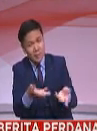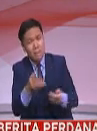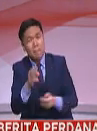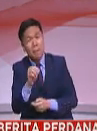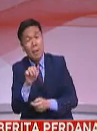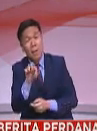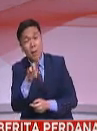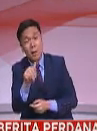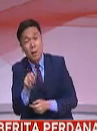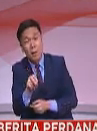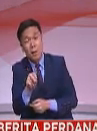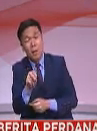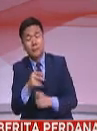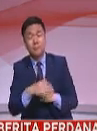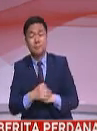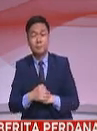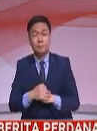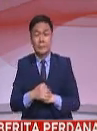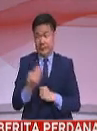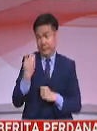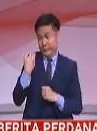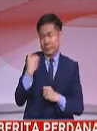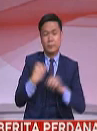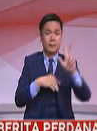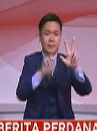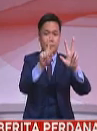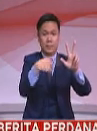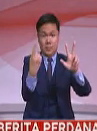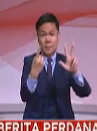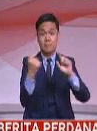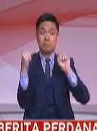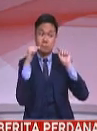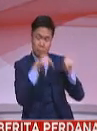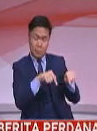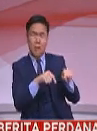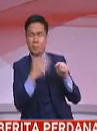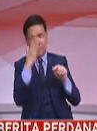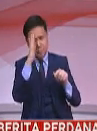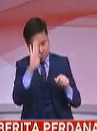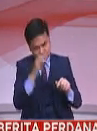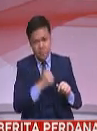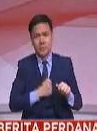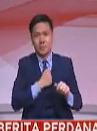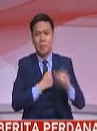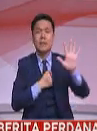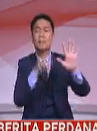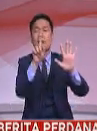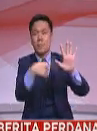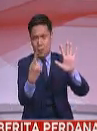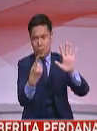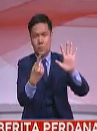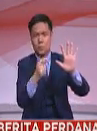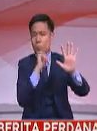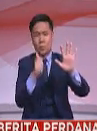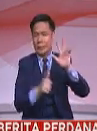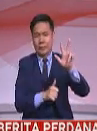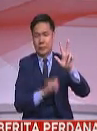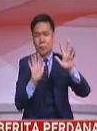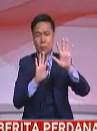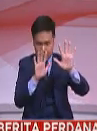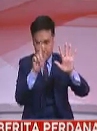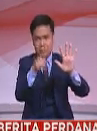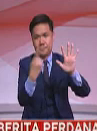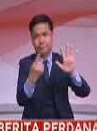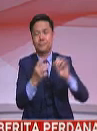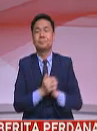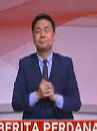pada tiga bulan 1H 5W + 1H 5W + 1H dan dah